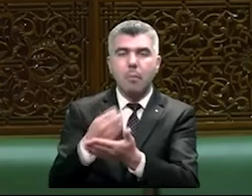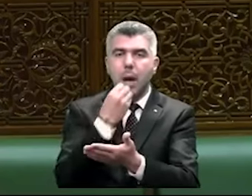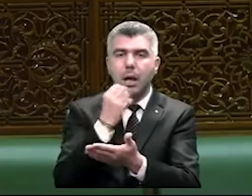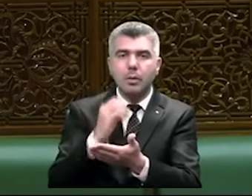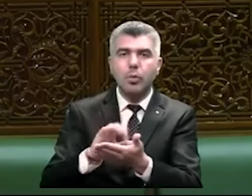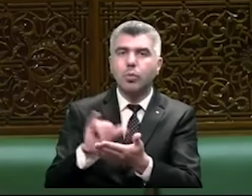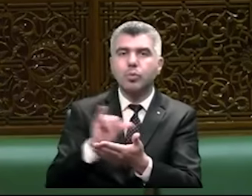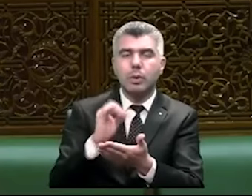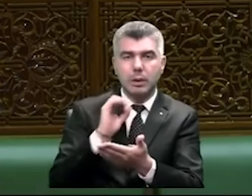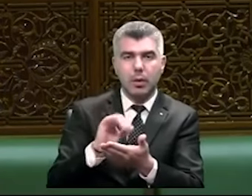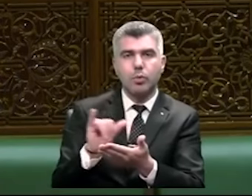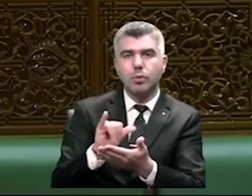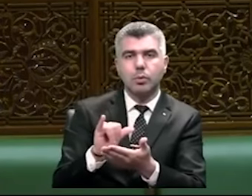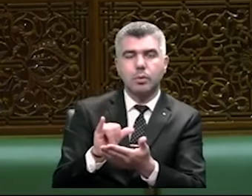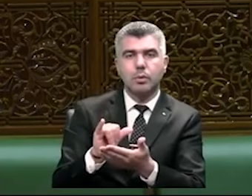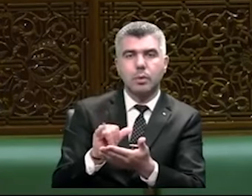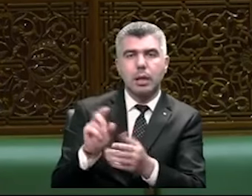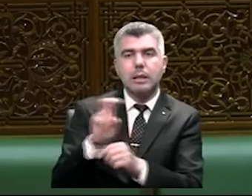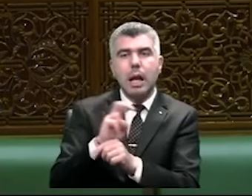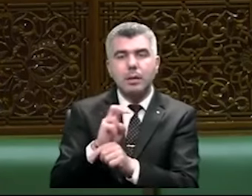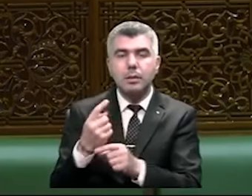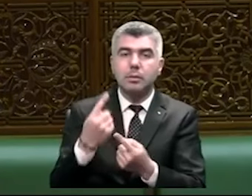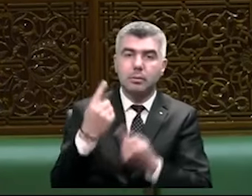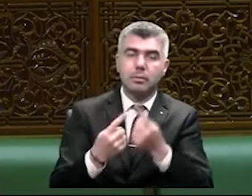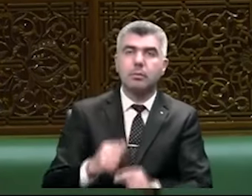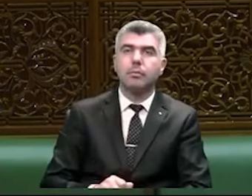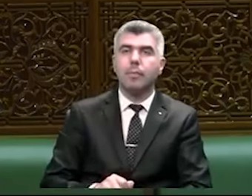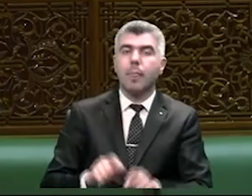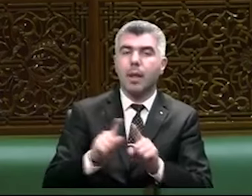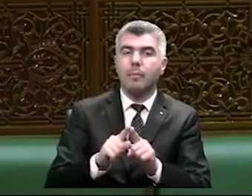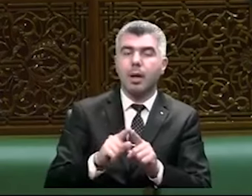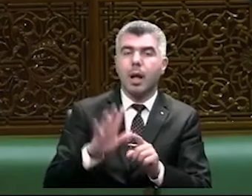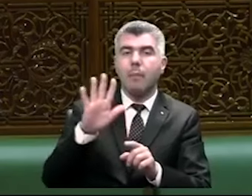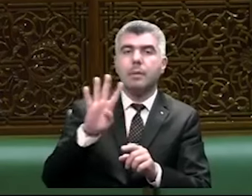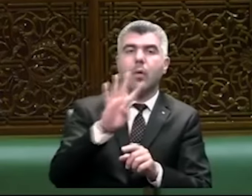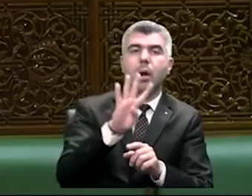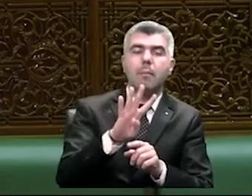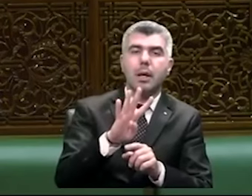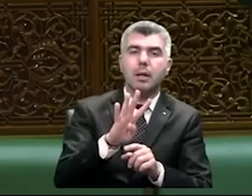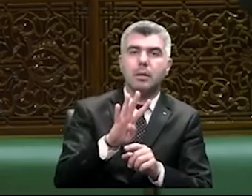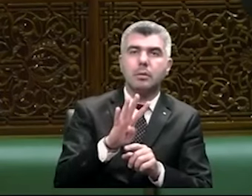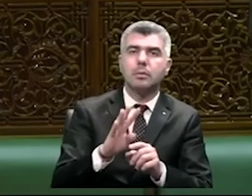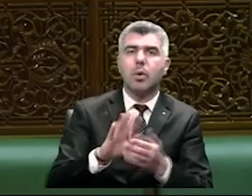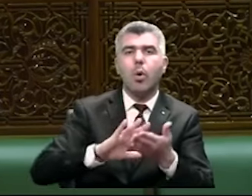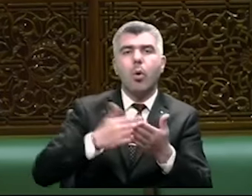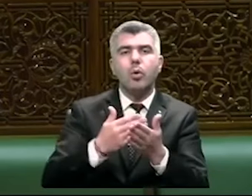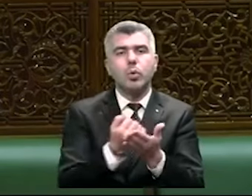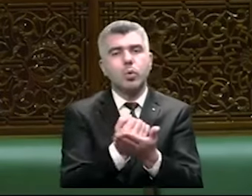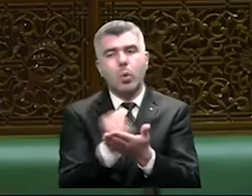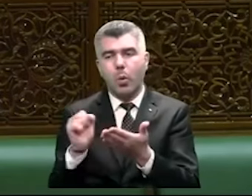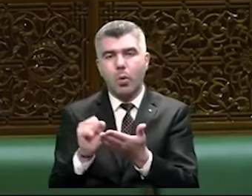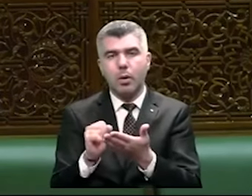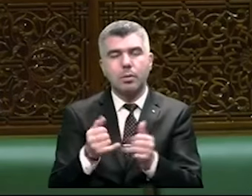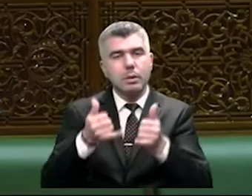يشرب بها يشري بها الكاسكروط ولا غدي يركب بها الطاكسي و سيدي تنقول سيد الوزير هذ 45 نقطه هذ الطلبه مستعدين تنزل على هذ 45 نقطه